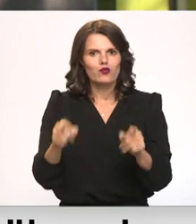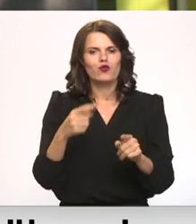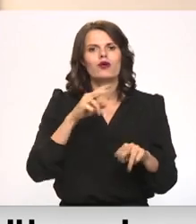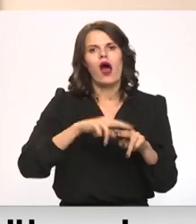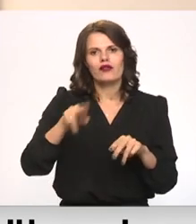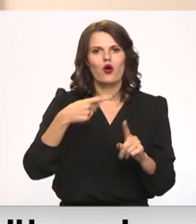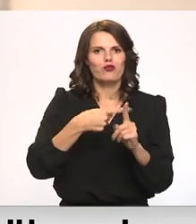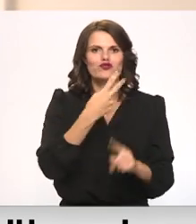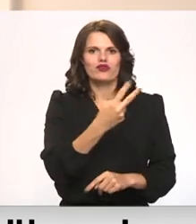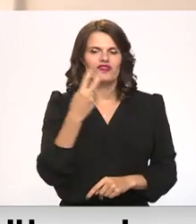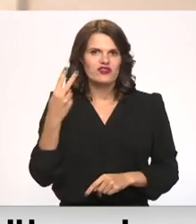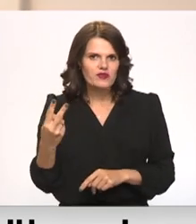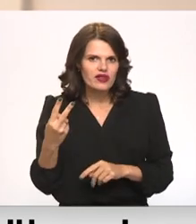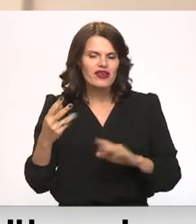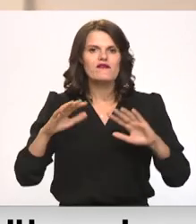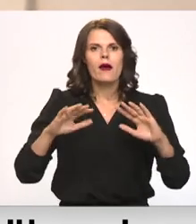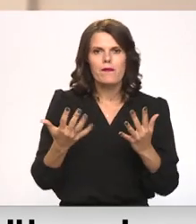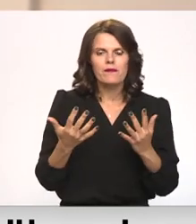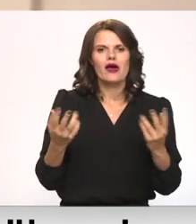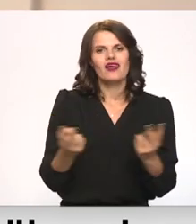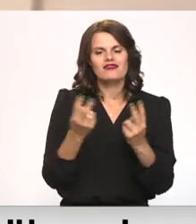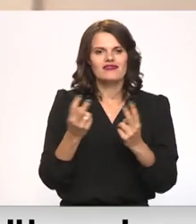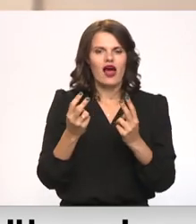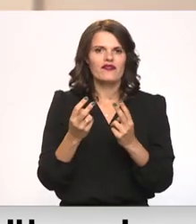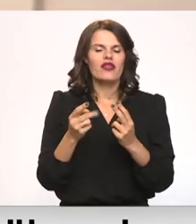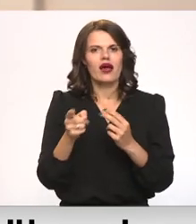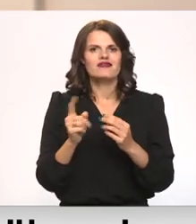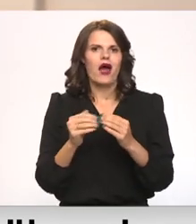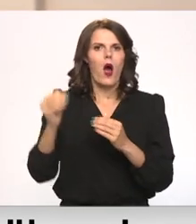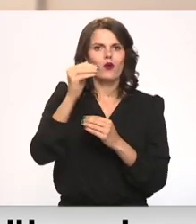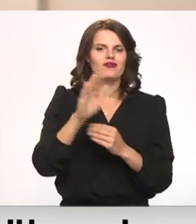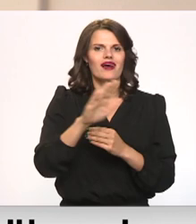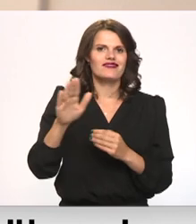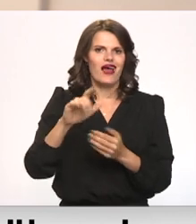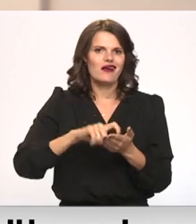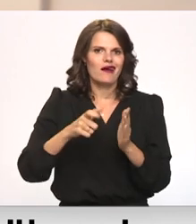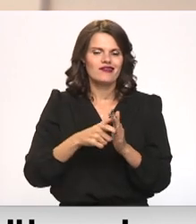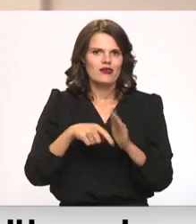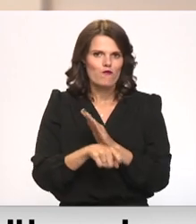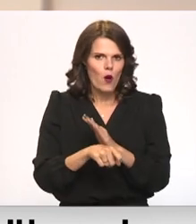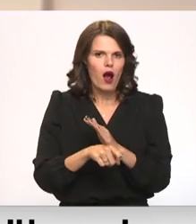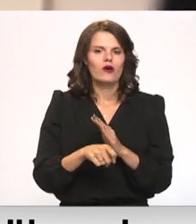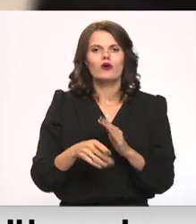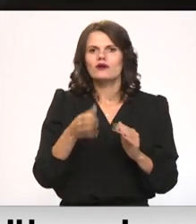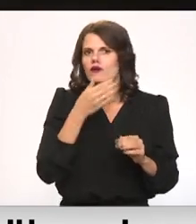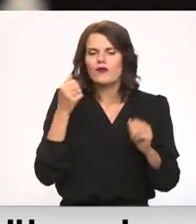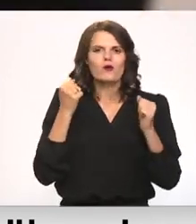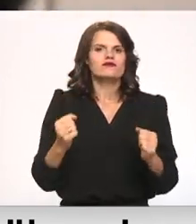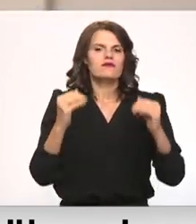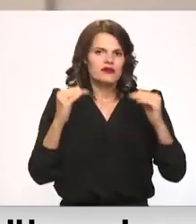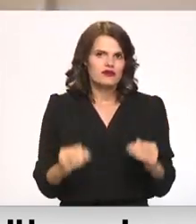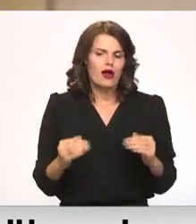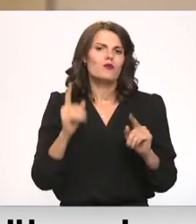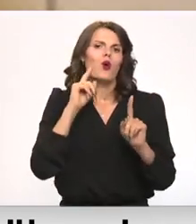22 grādi. Bet jebkurā gadījumā standarts augstāks nekā dzīvokļos, nav tā, ka mēs ejam uz ļoti zemām, bet